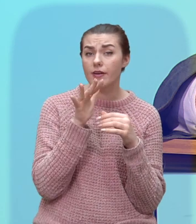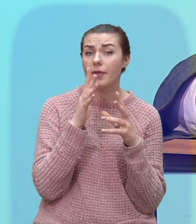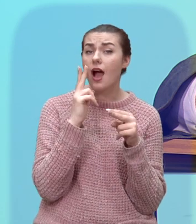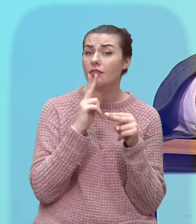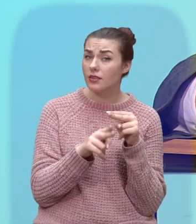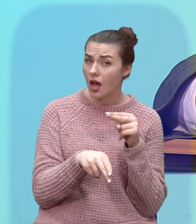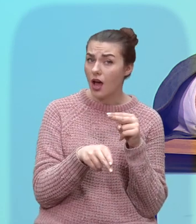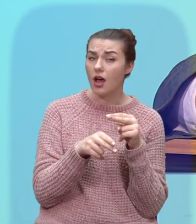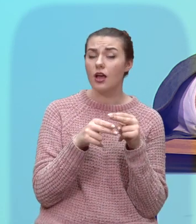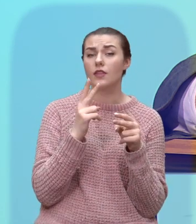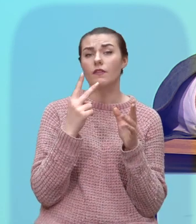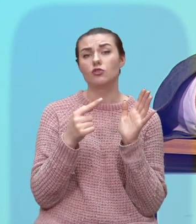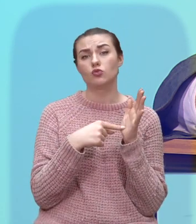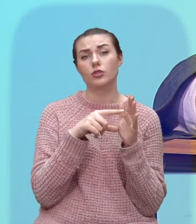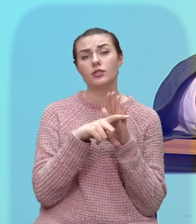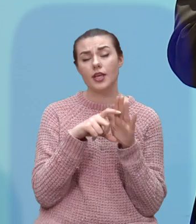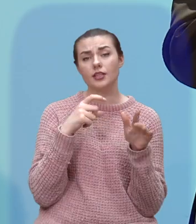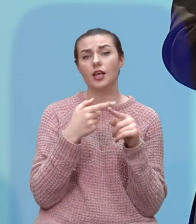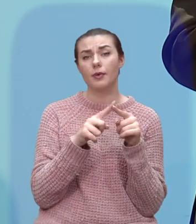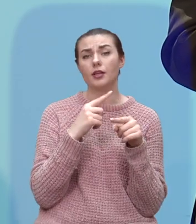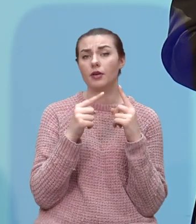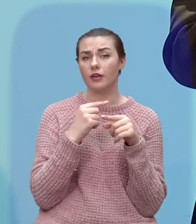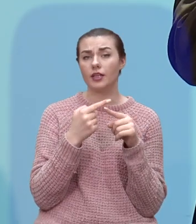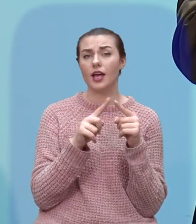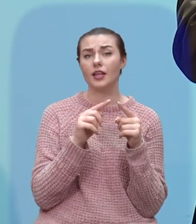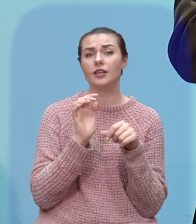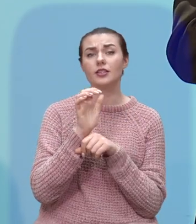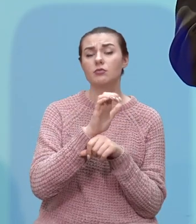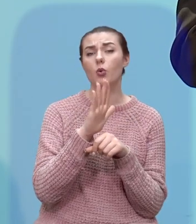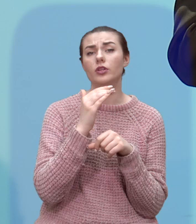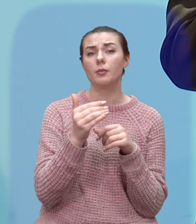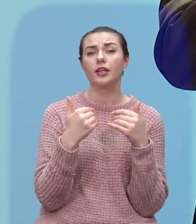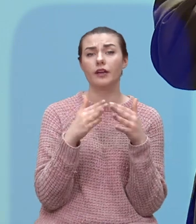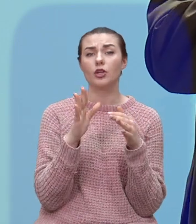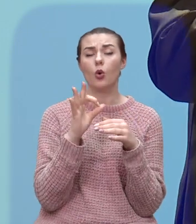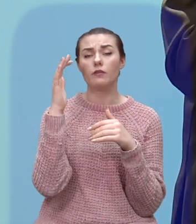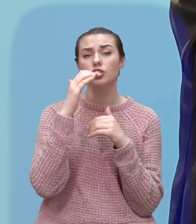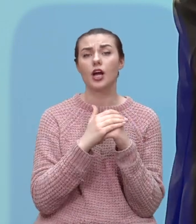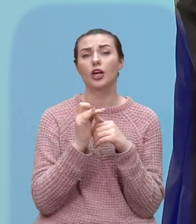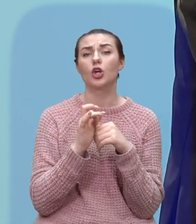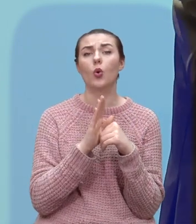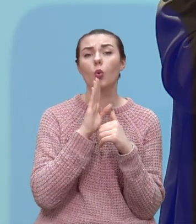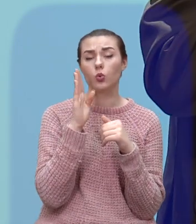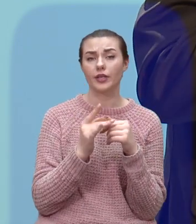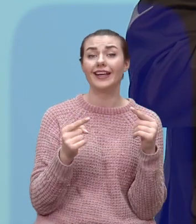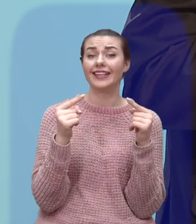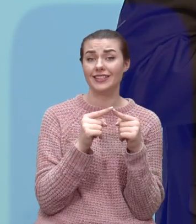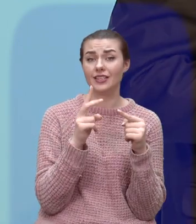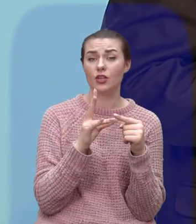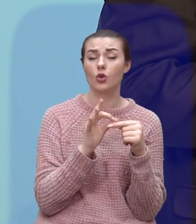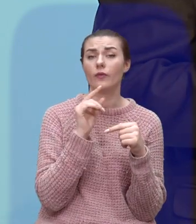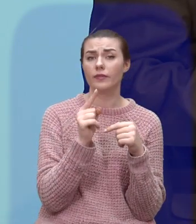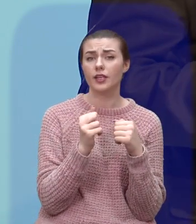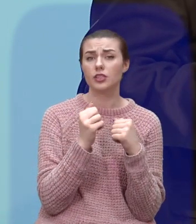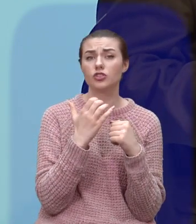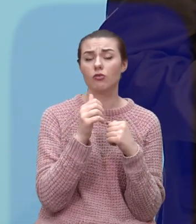времени конца вот 26 кекс об этом же это ниспосланное тебе откровение о вечерах и утра had истинно но